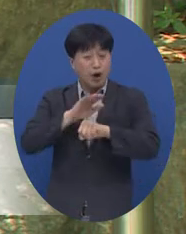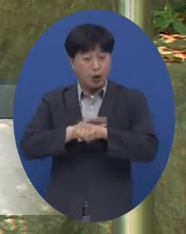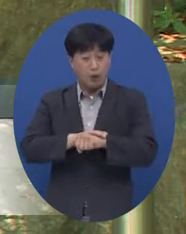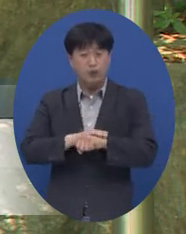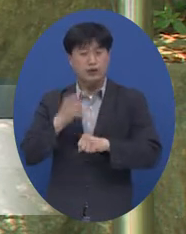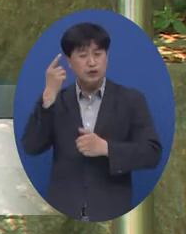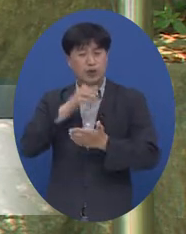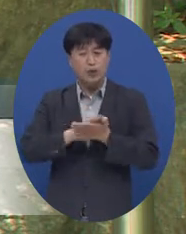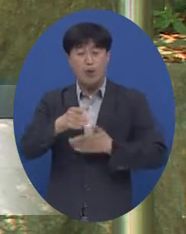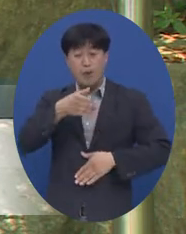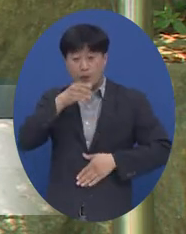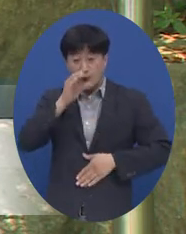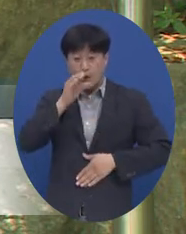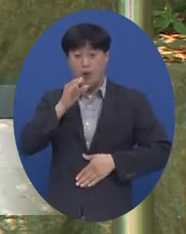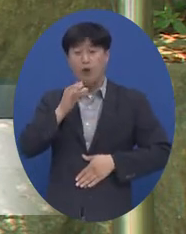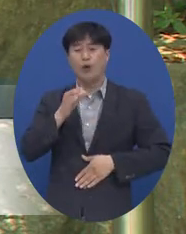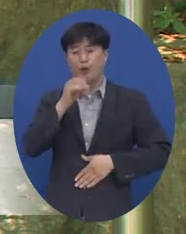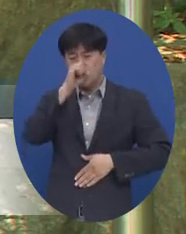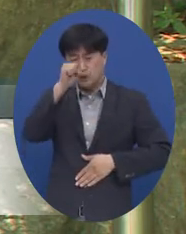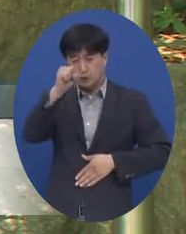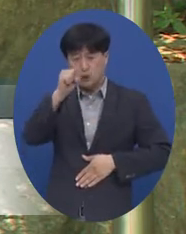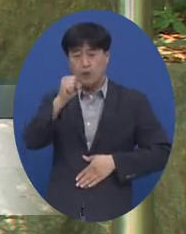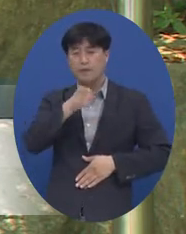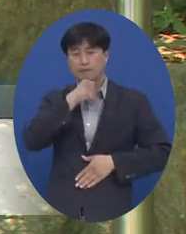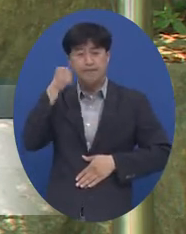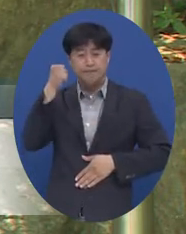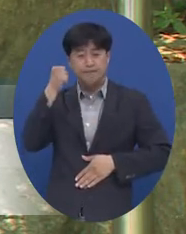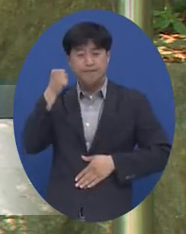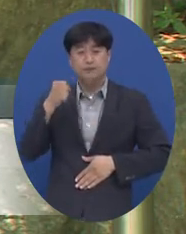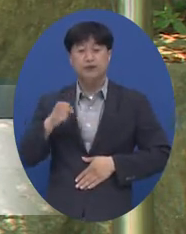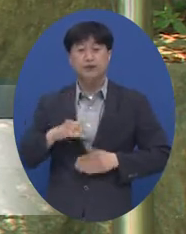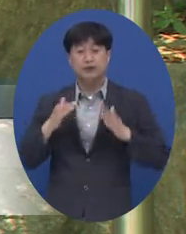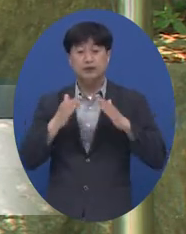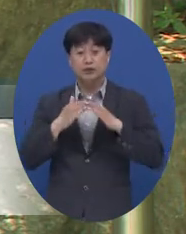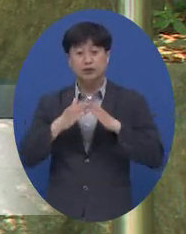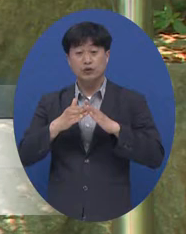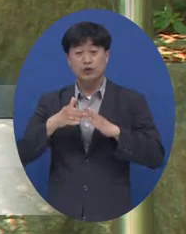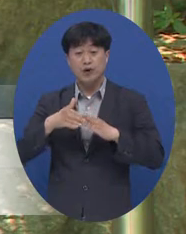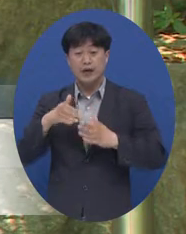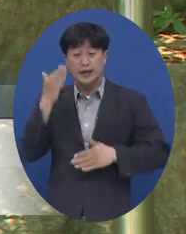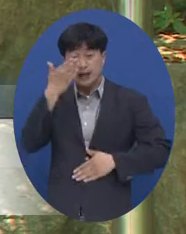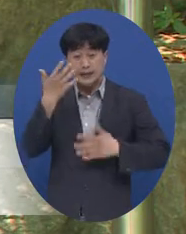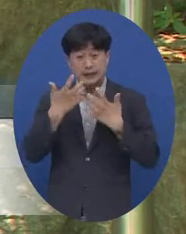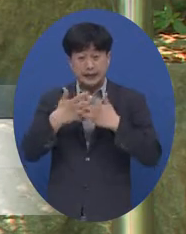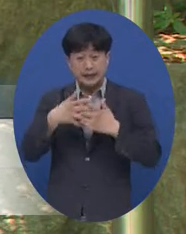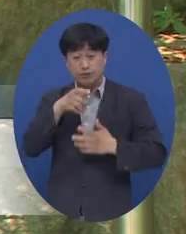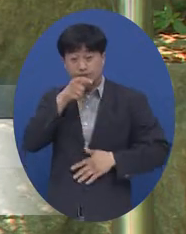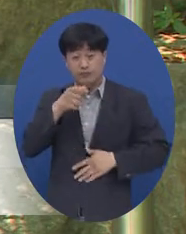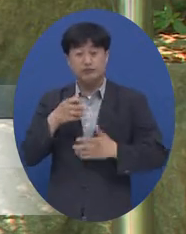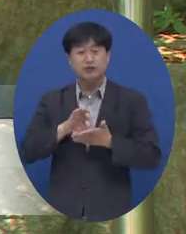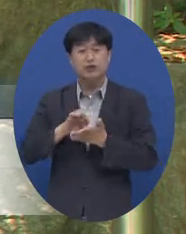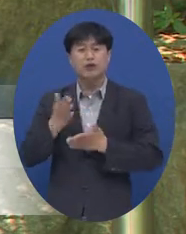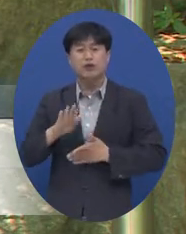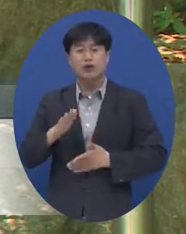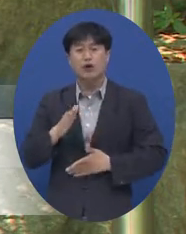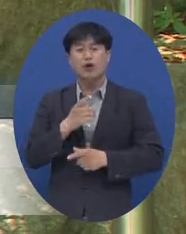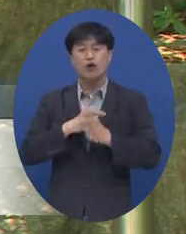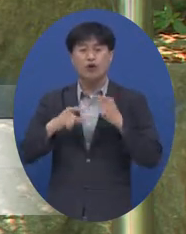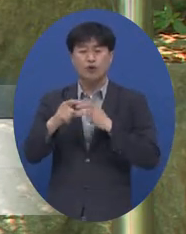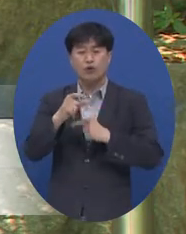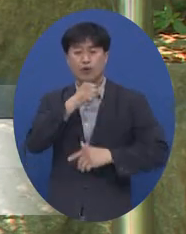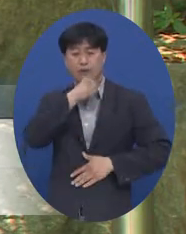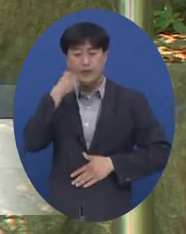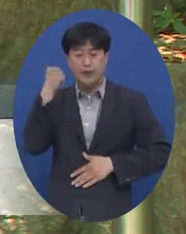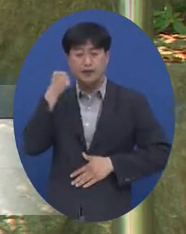잘 나오고 시원해서 먹는데 너무 지장이 없고 맛있어요, 물이. 저희가 집에서도 정수기를 사용하는데 정수기 물